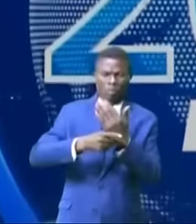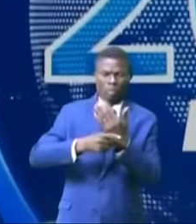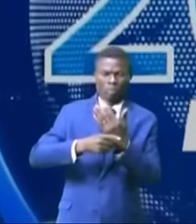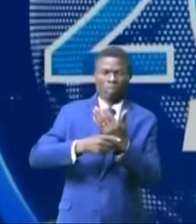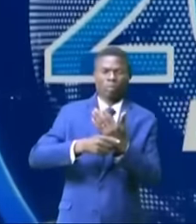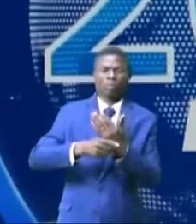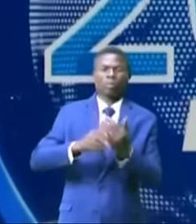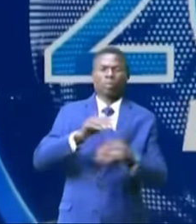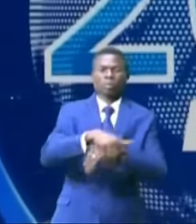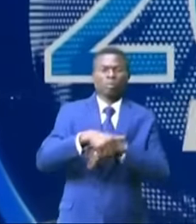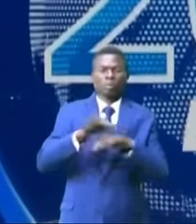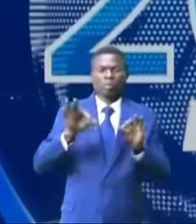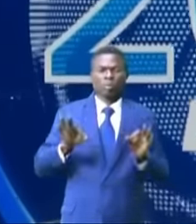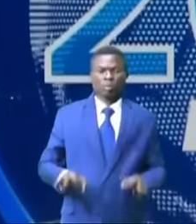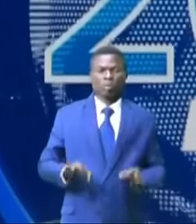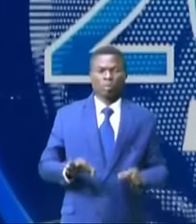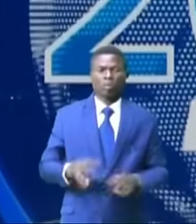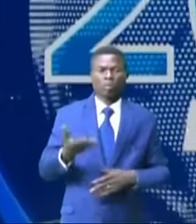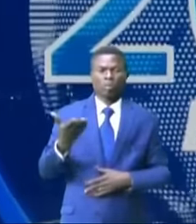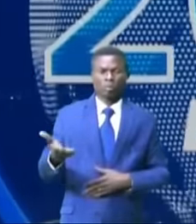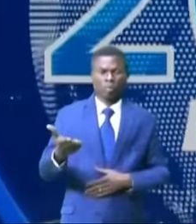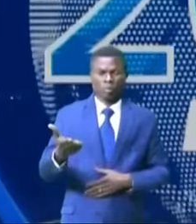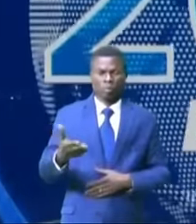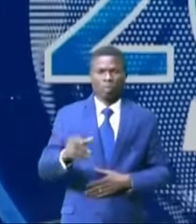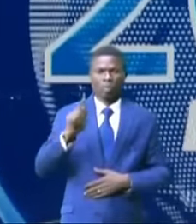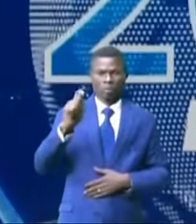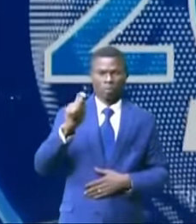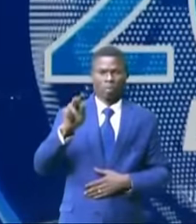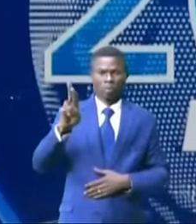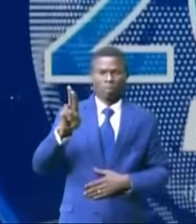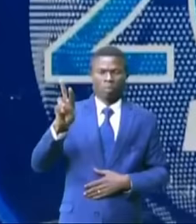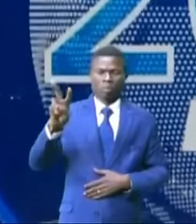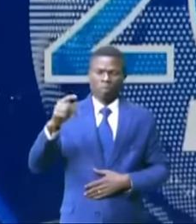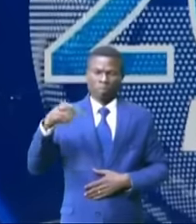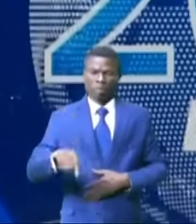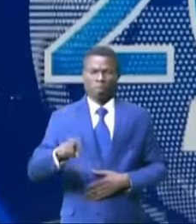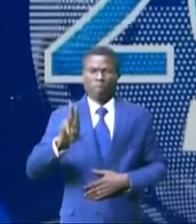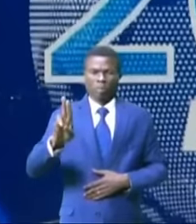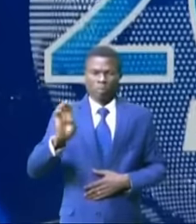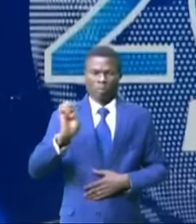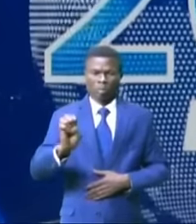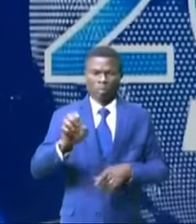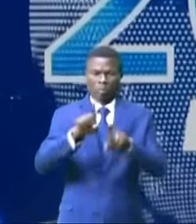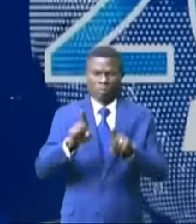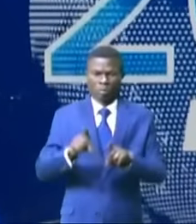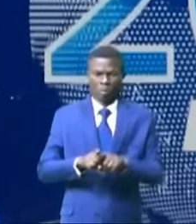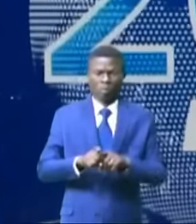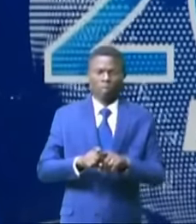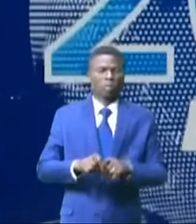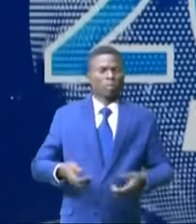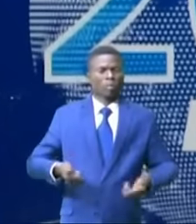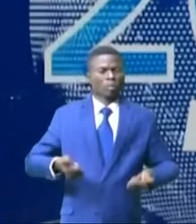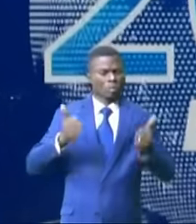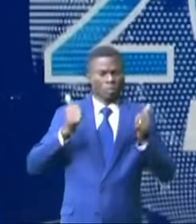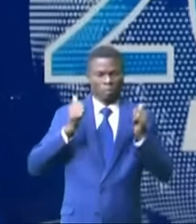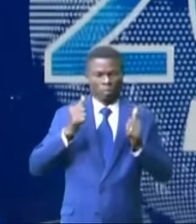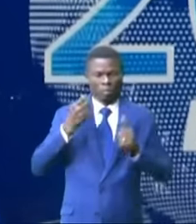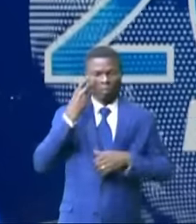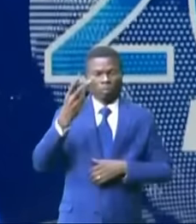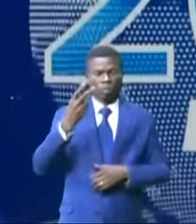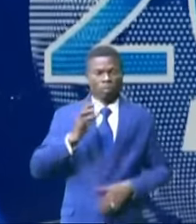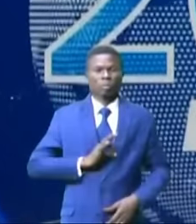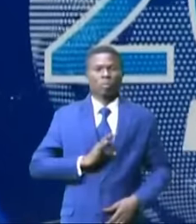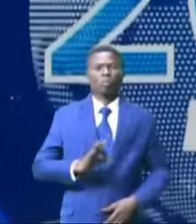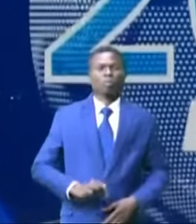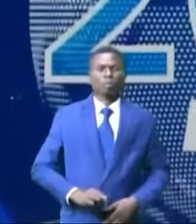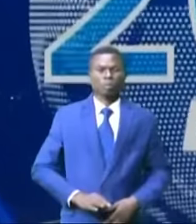britannique Westminster et turque Milvest le veut et l'a décliné la vision du président de la